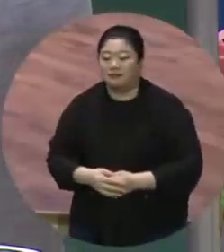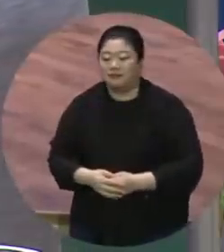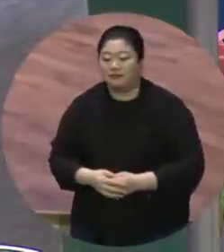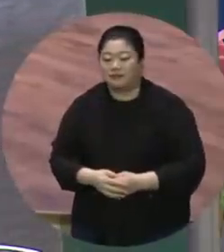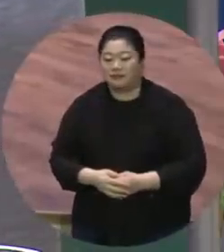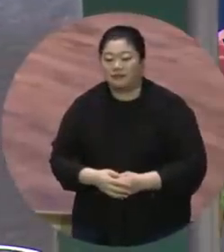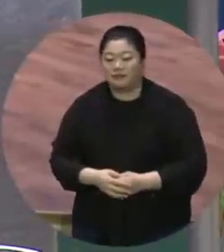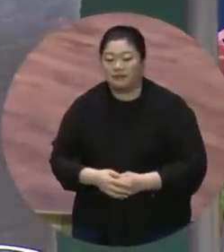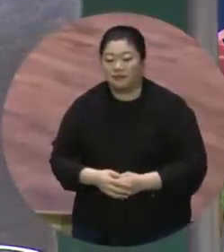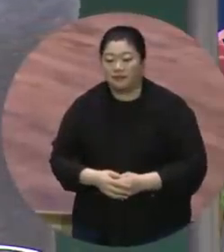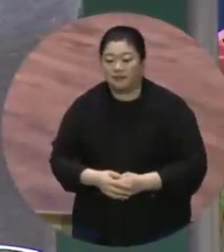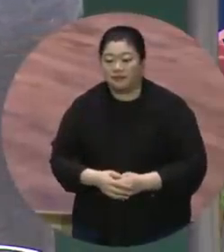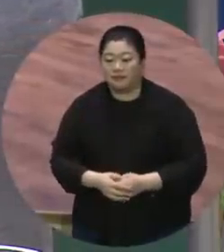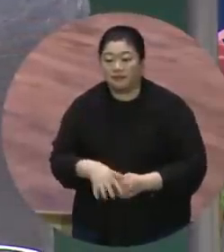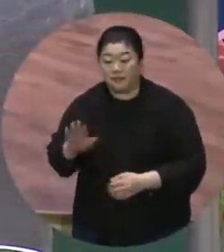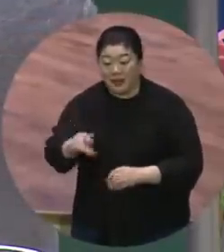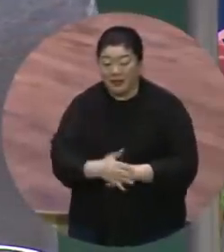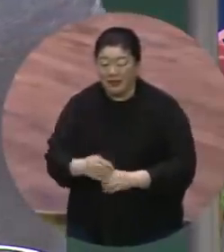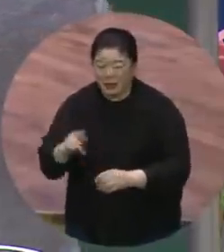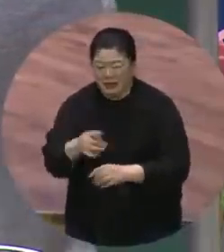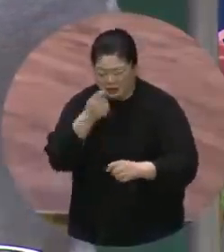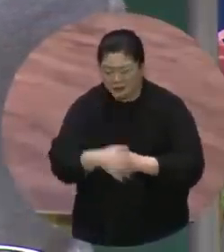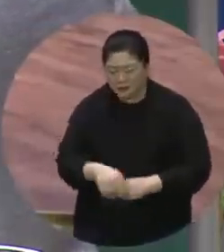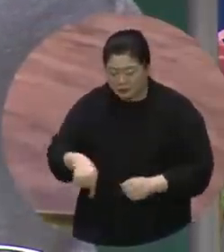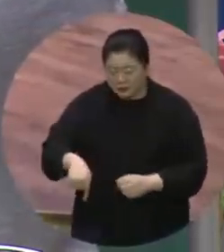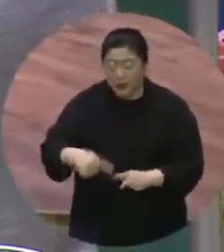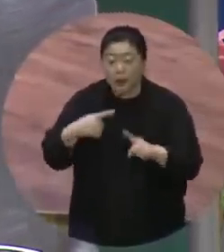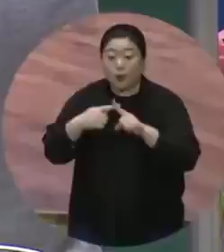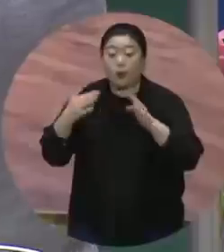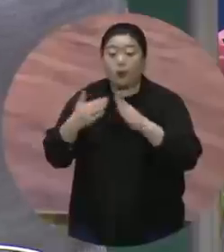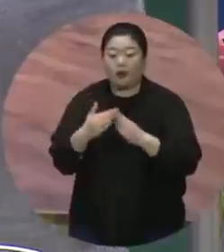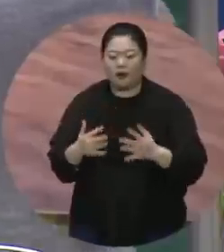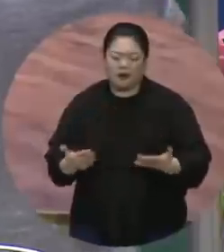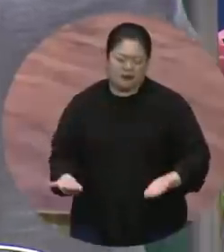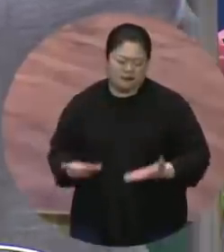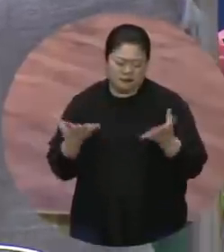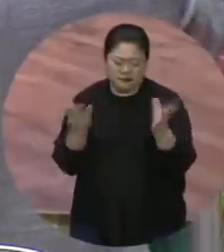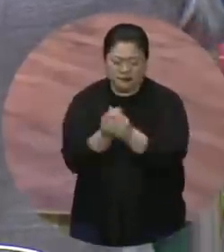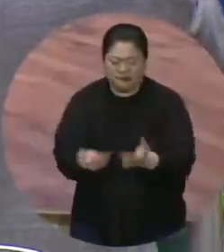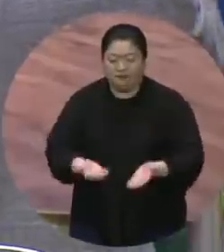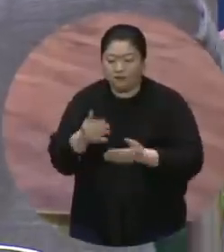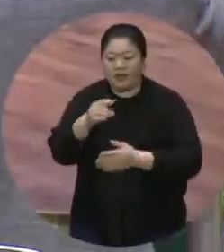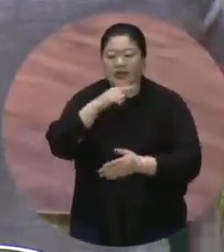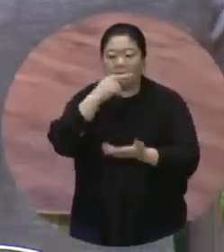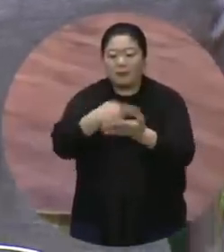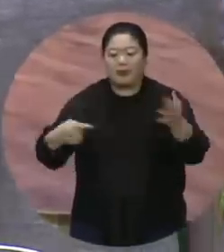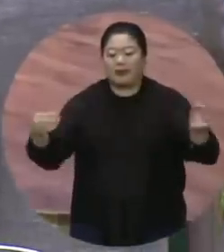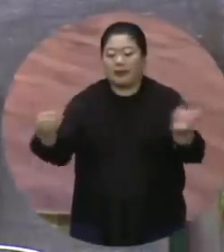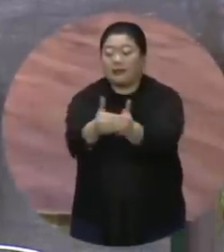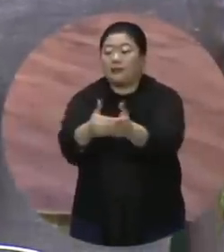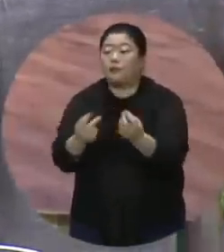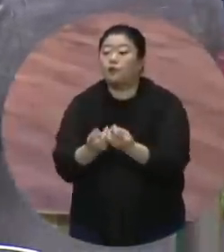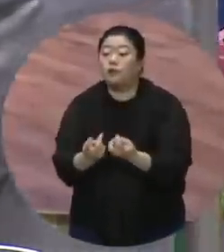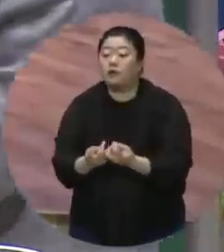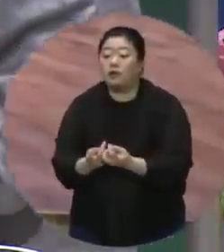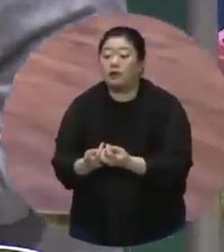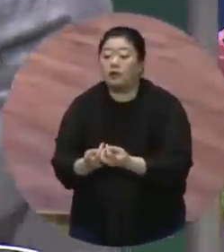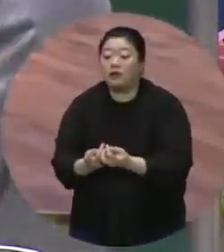우리 본당, 헌당, 누가 하세요? 하나님이 하세요. 하나님께서